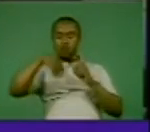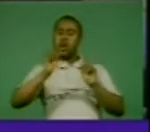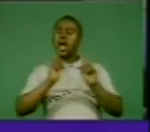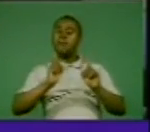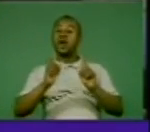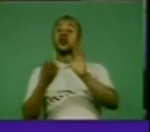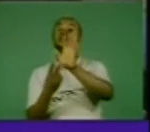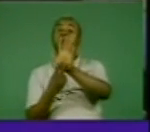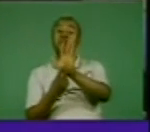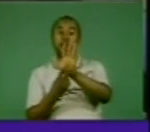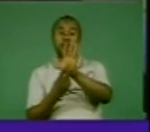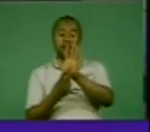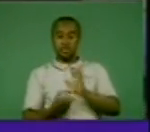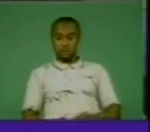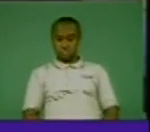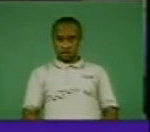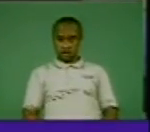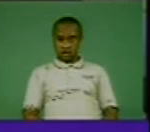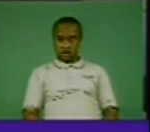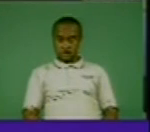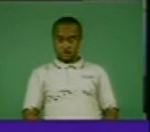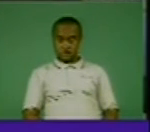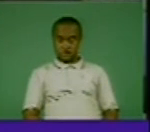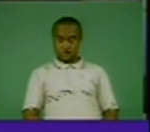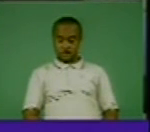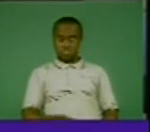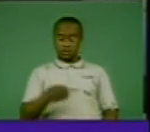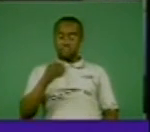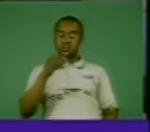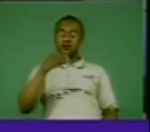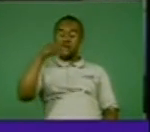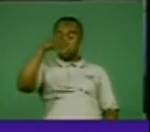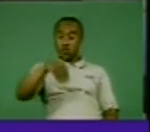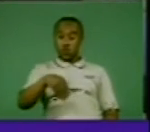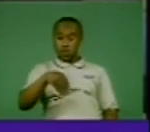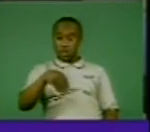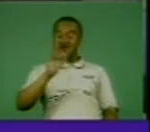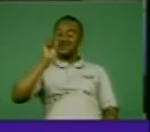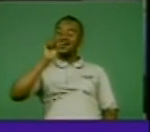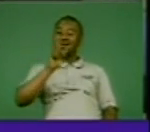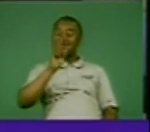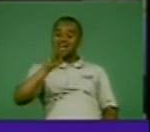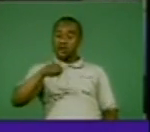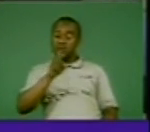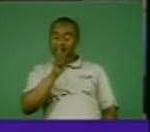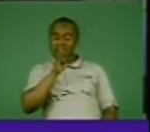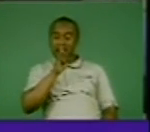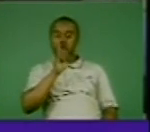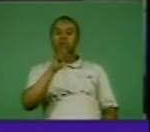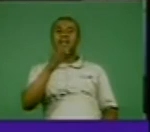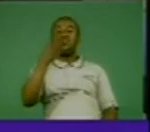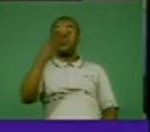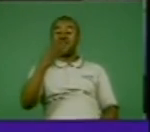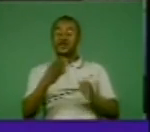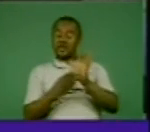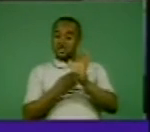Kura za siri, kura za ndio siri zilikuwa 39, kura za